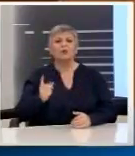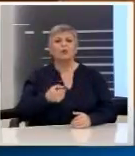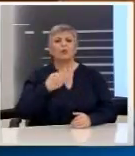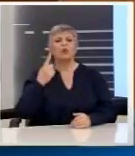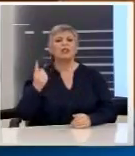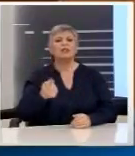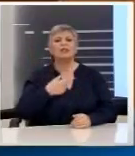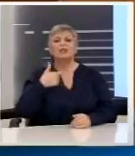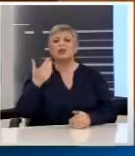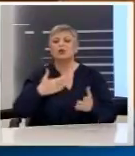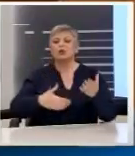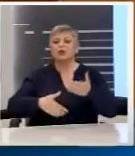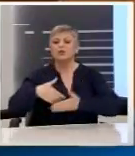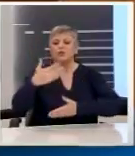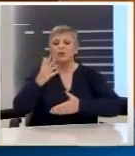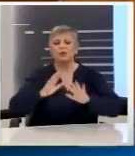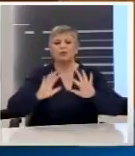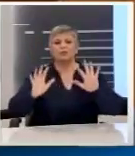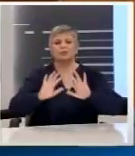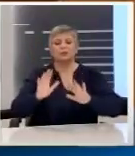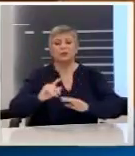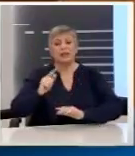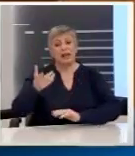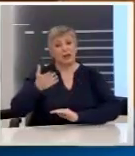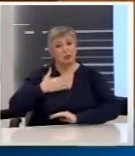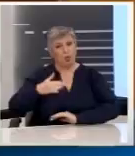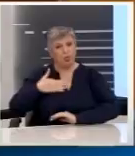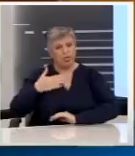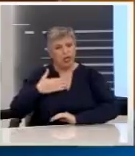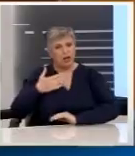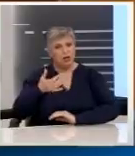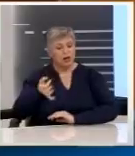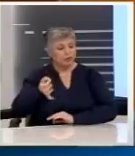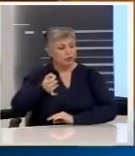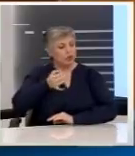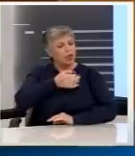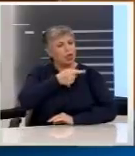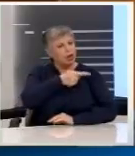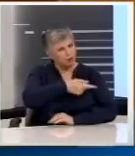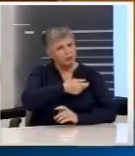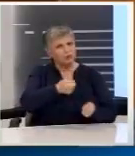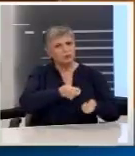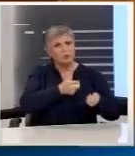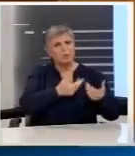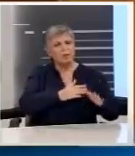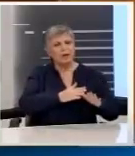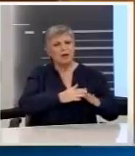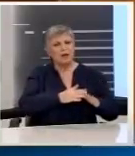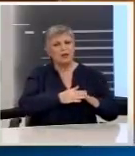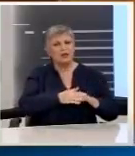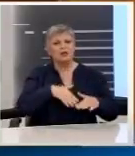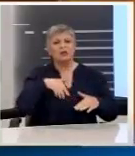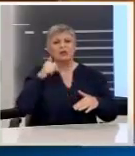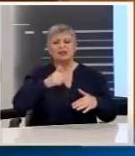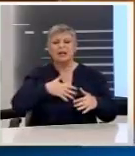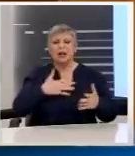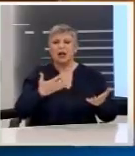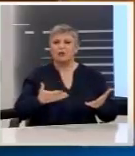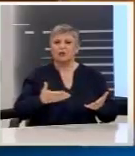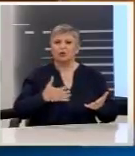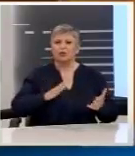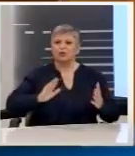πρωτοσέλιδα των εφημερίδων, με θέσεις που δεν κρύβουν το αντικοινωνικό